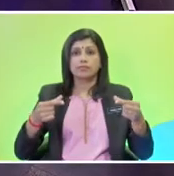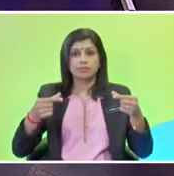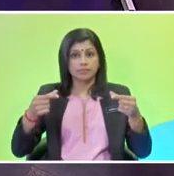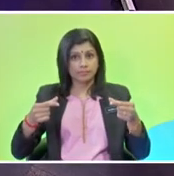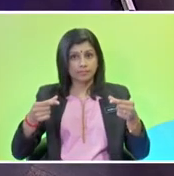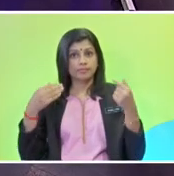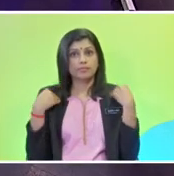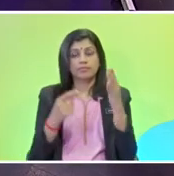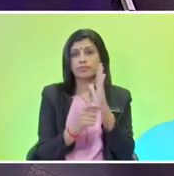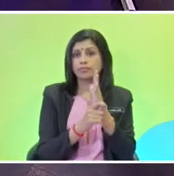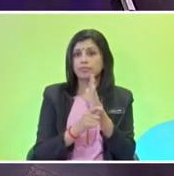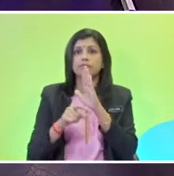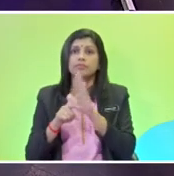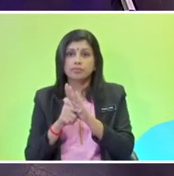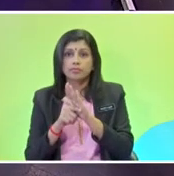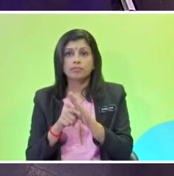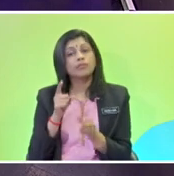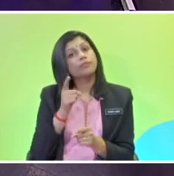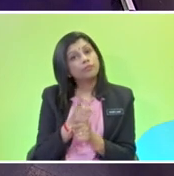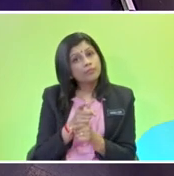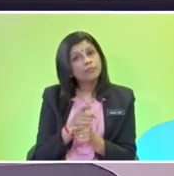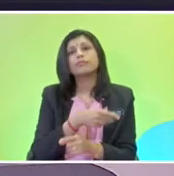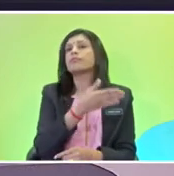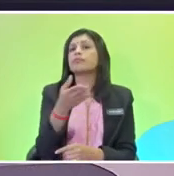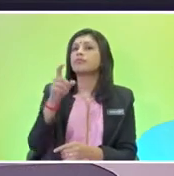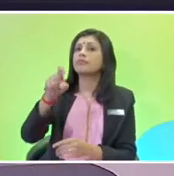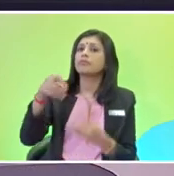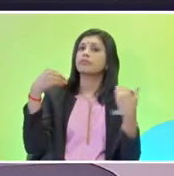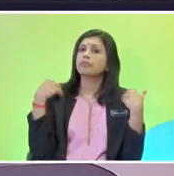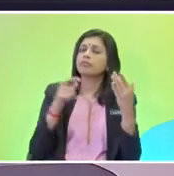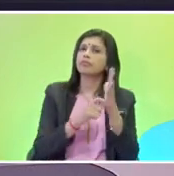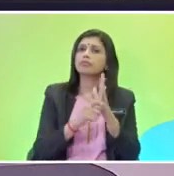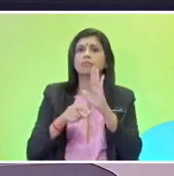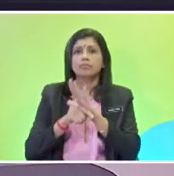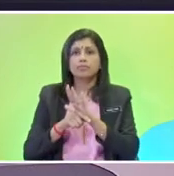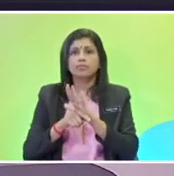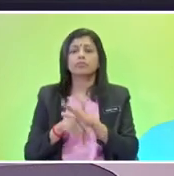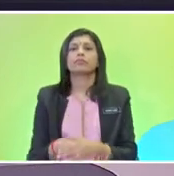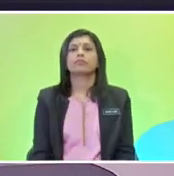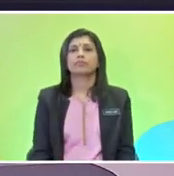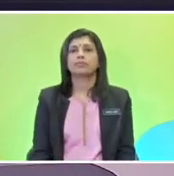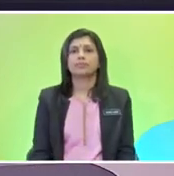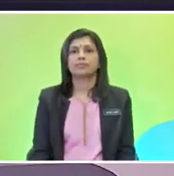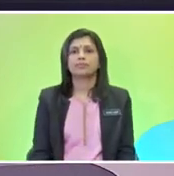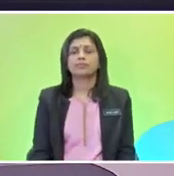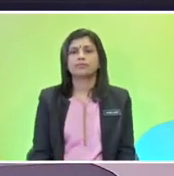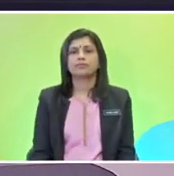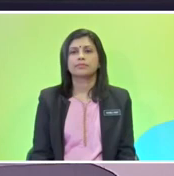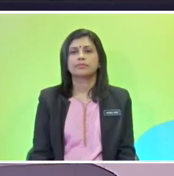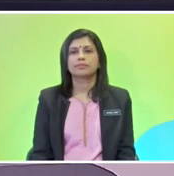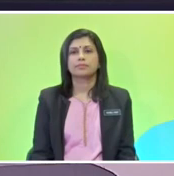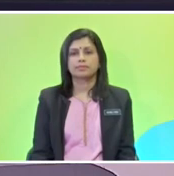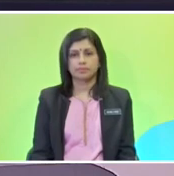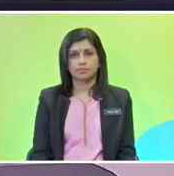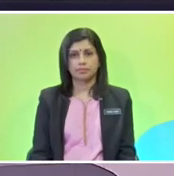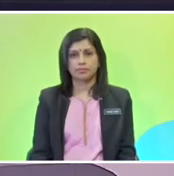ya ke cikgu? Jadi apa yang kita cuba hari ini, kita akan buat operasi bergabung seperti di dalam